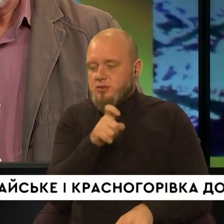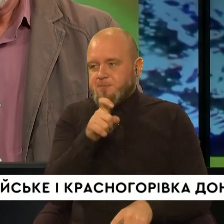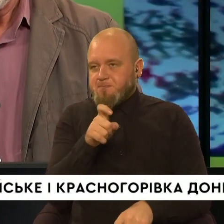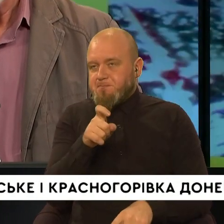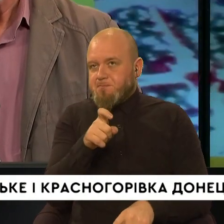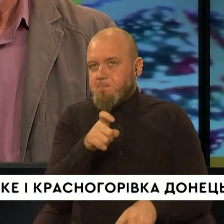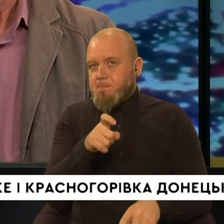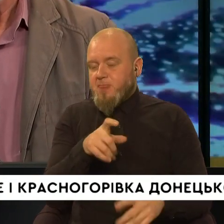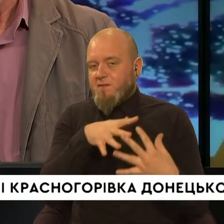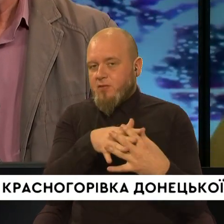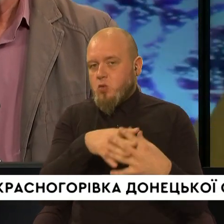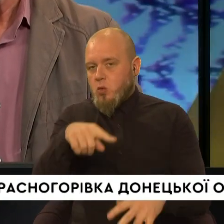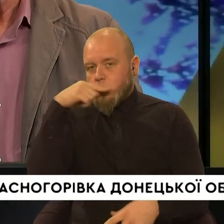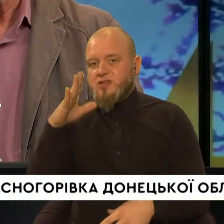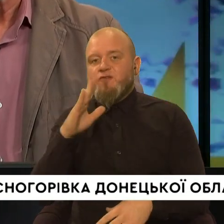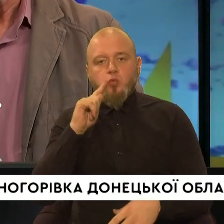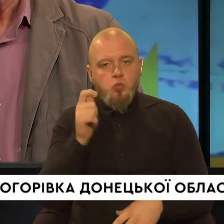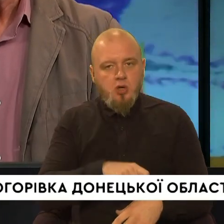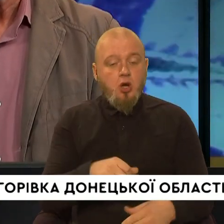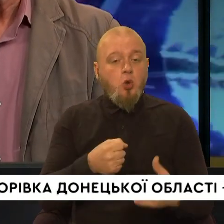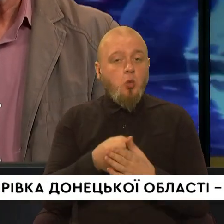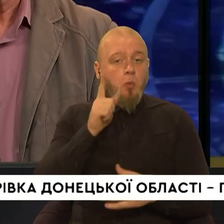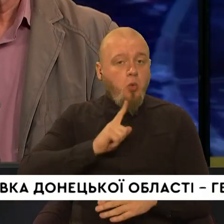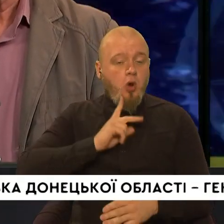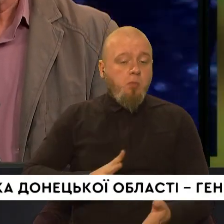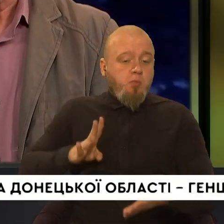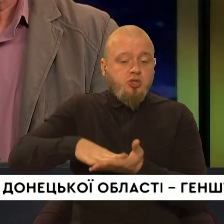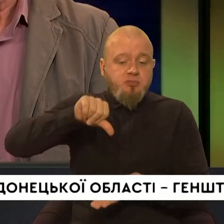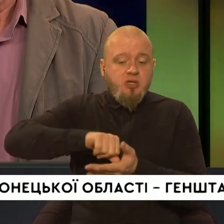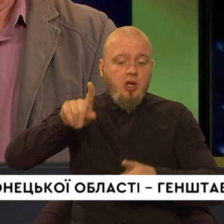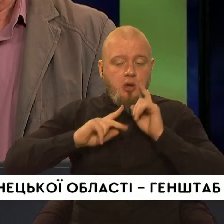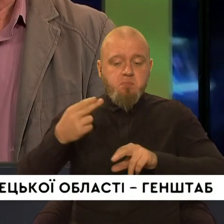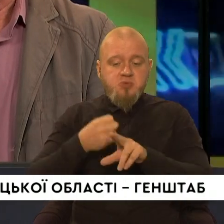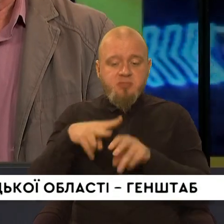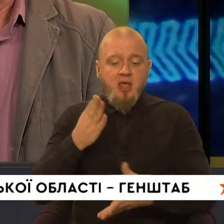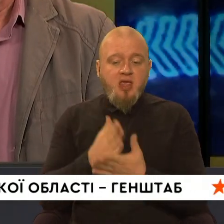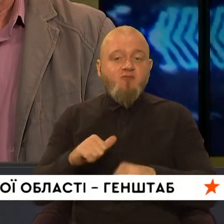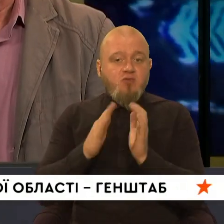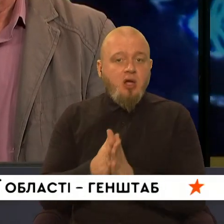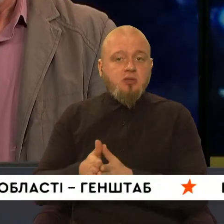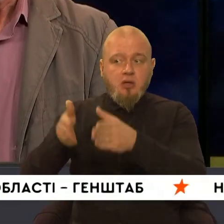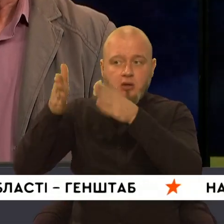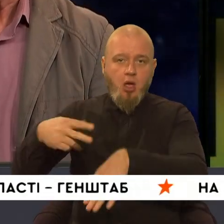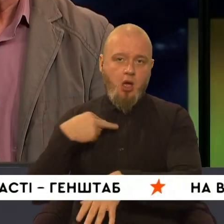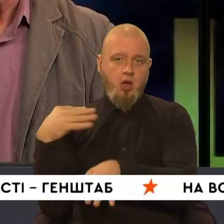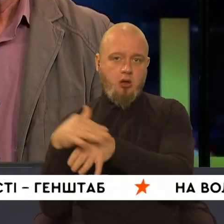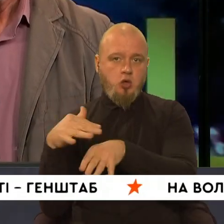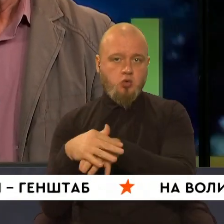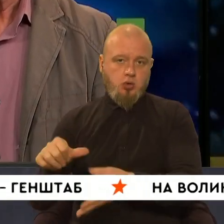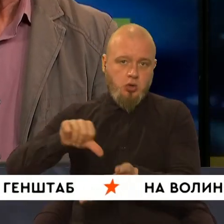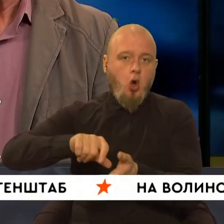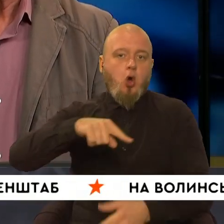з війною Росії в Україні, допоки постійним членом Ради безпеки є, власне, сам агресор –